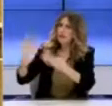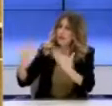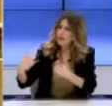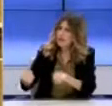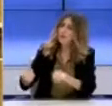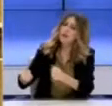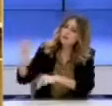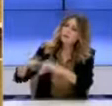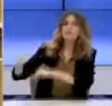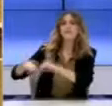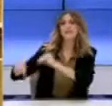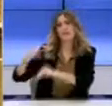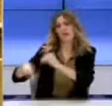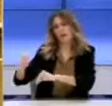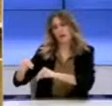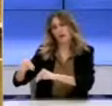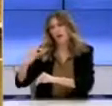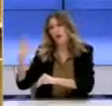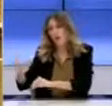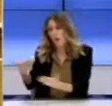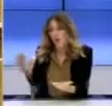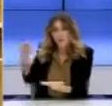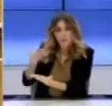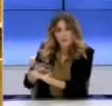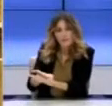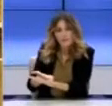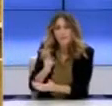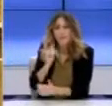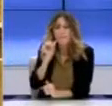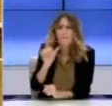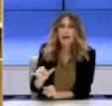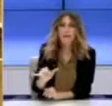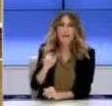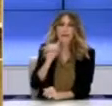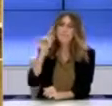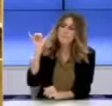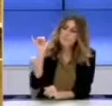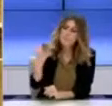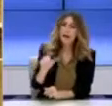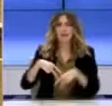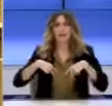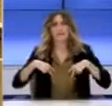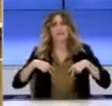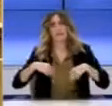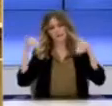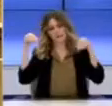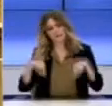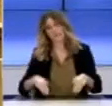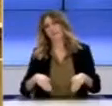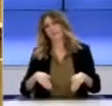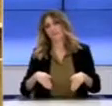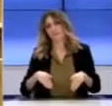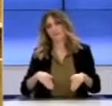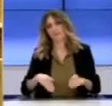ληφθεί πάντα υπόψη από την κυβέρνηση. Και το λέω αυτό για να σταματήσει έστω και